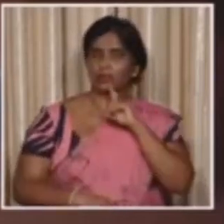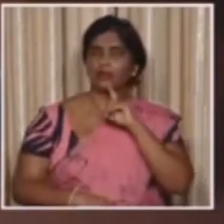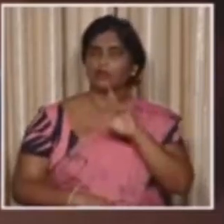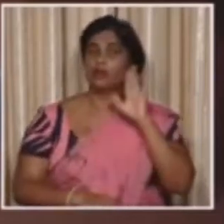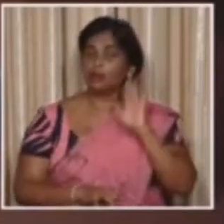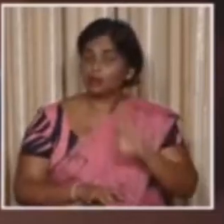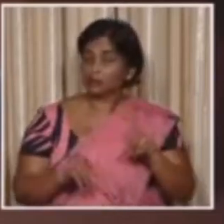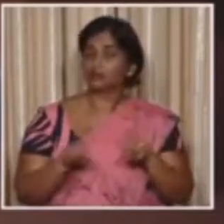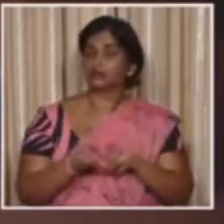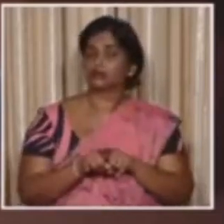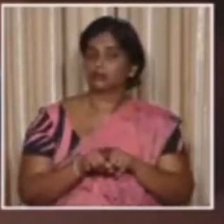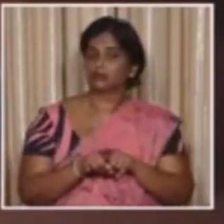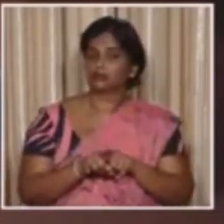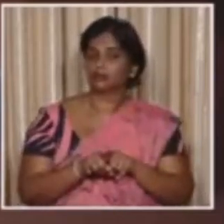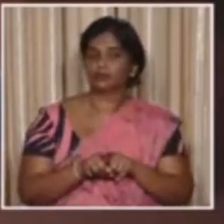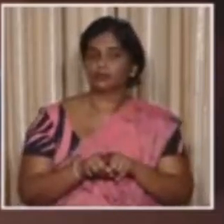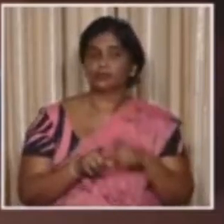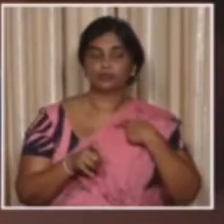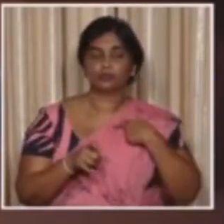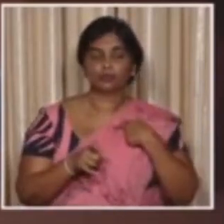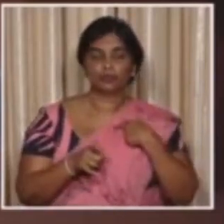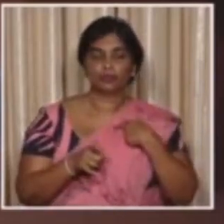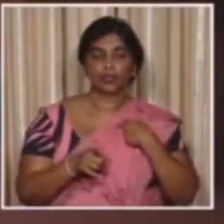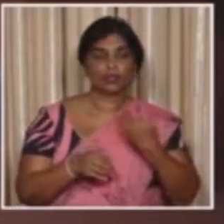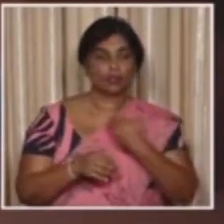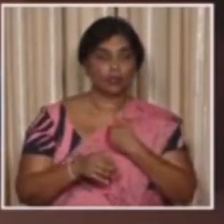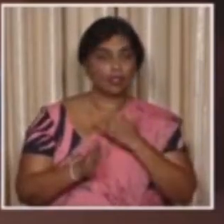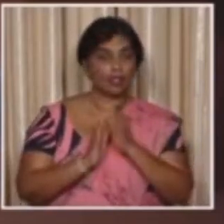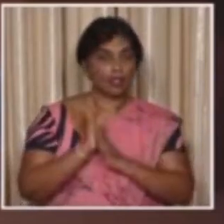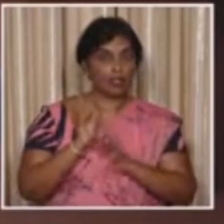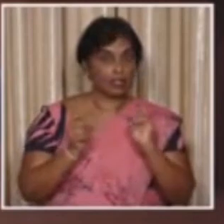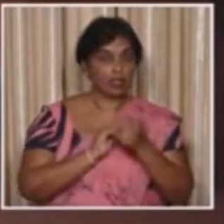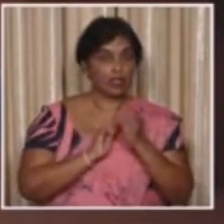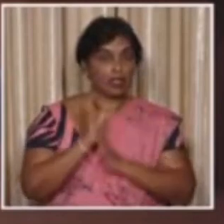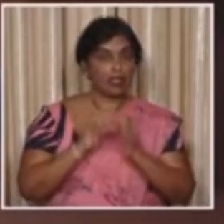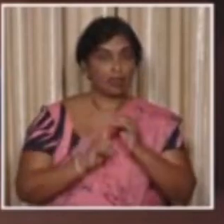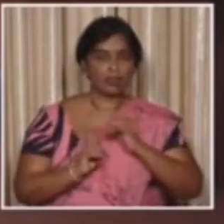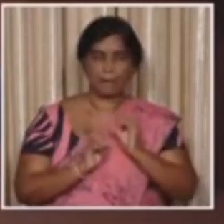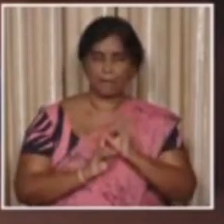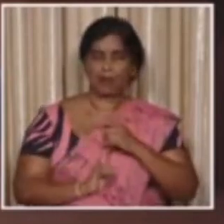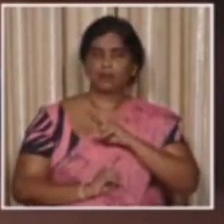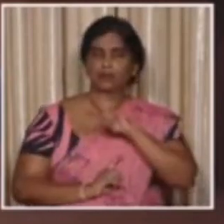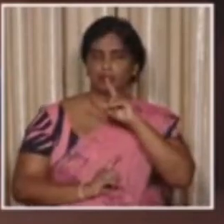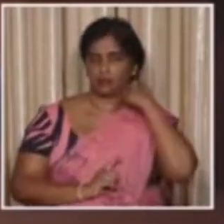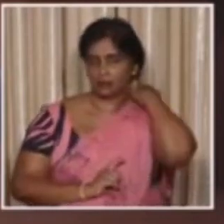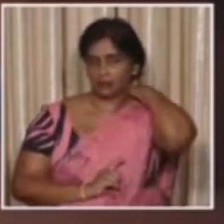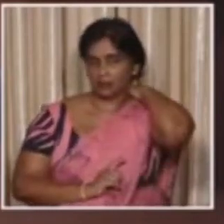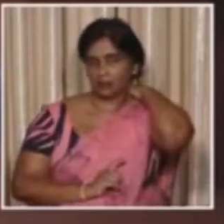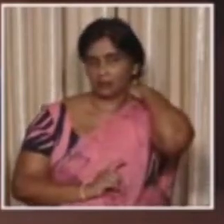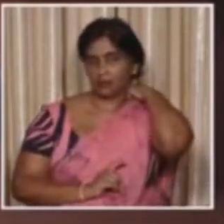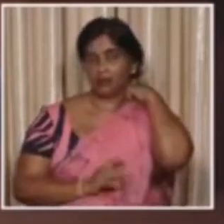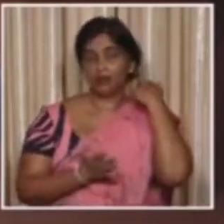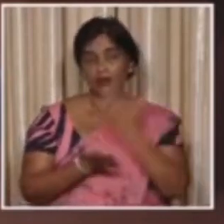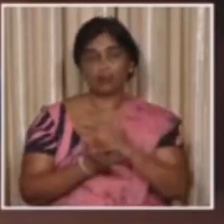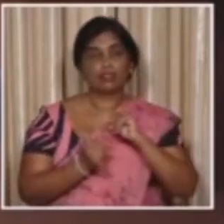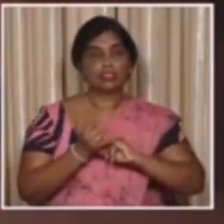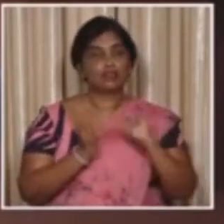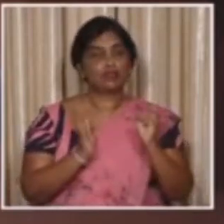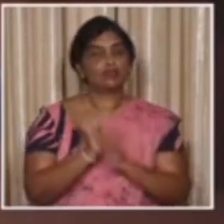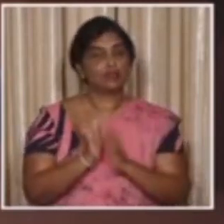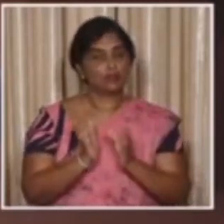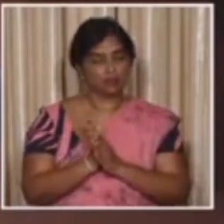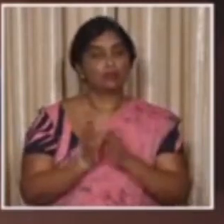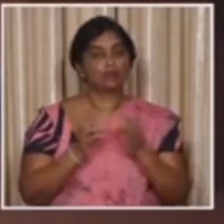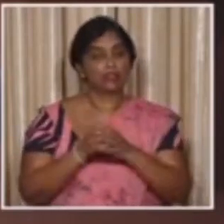apa yang ma cricket ma amat itu ada pahud dulu katakanlah kita tidak tahu. Mereka natar kalau aturu kami itu palak aturu